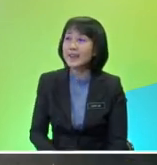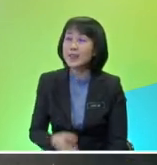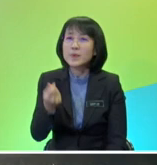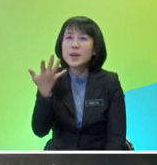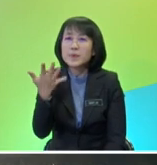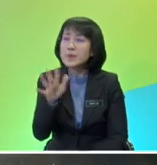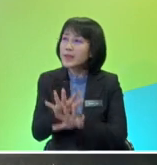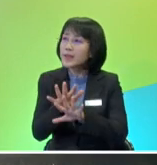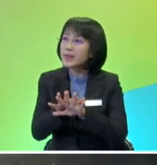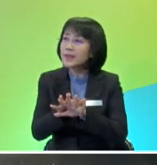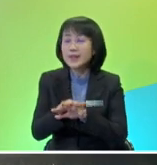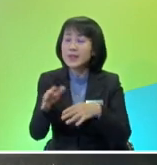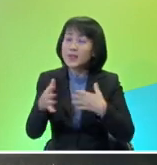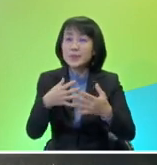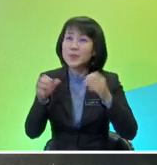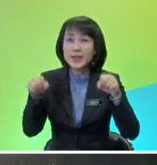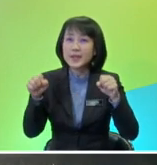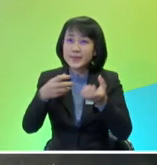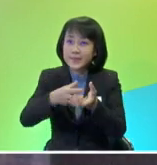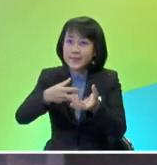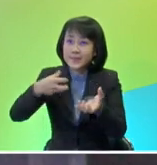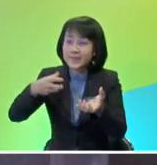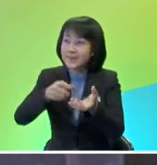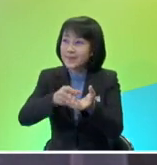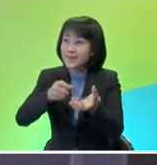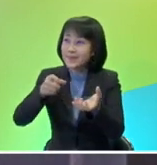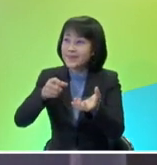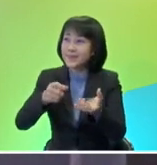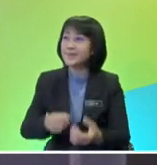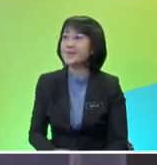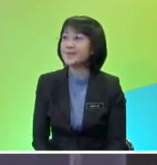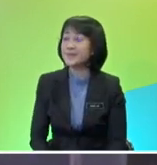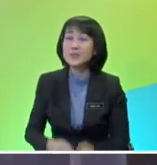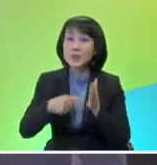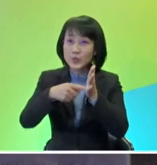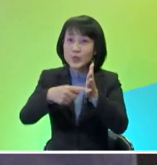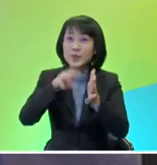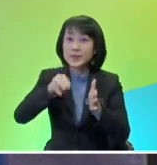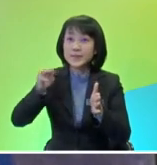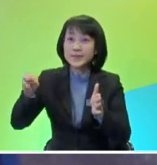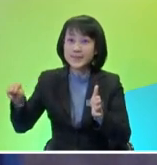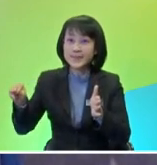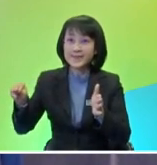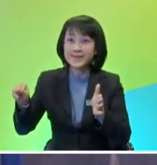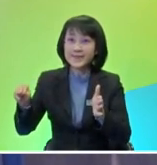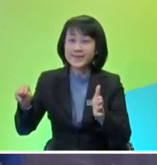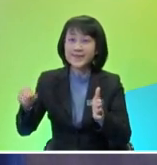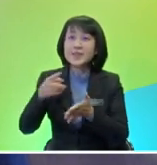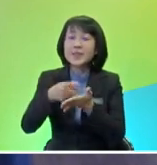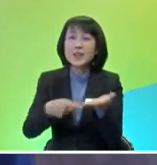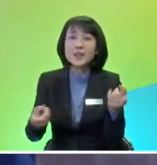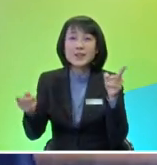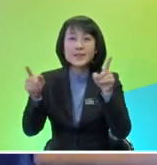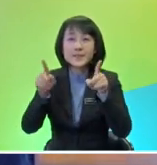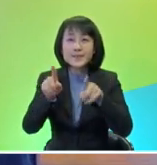cikgu? Terpulang lah. Terpulang. Okey. Sudah. Okey, tunjukkan kepada murid-murid yang sedang menonton. Nampak tak? Sebenarnya apa yang berlaku